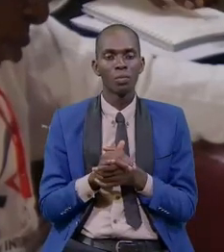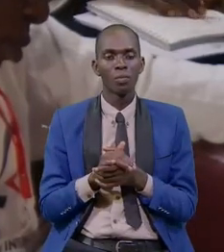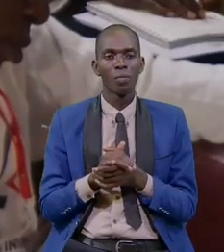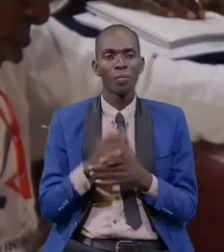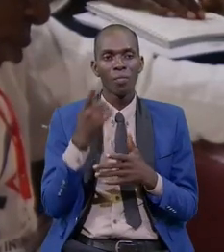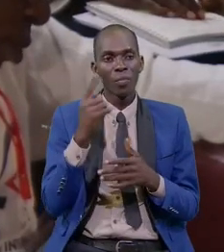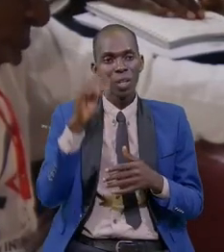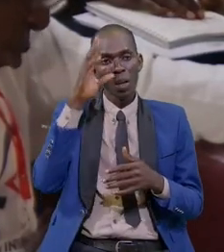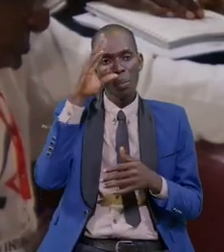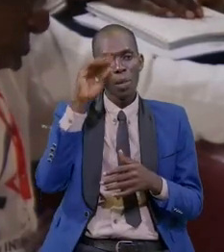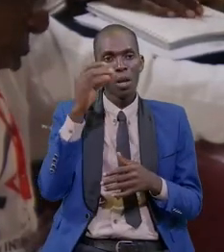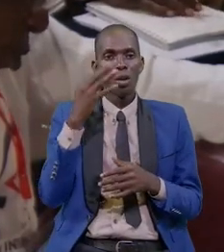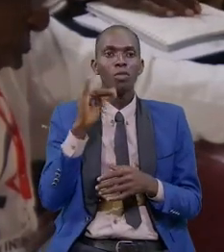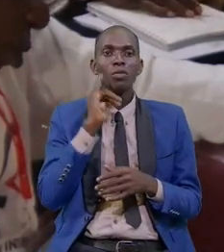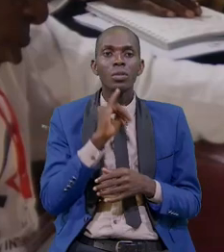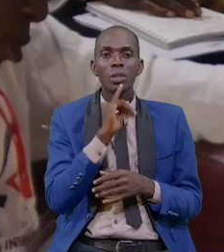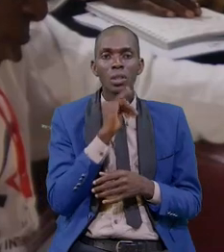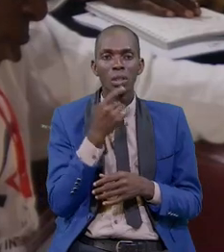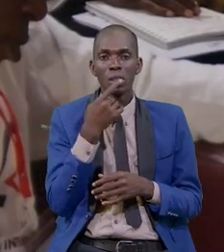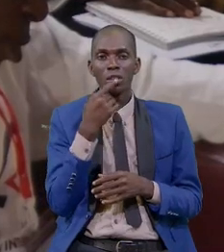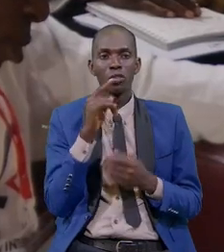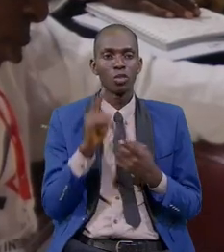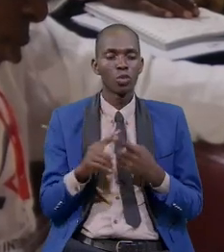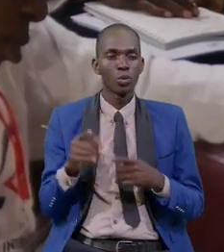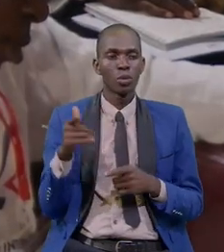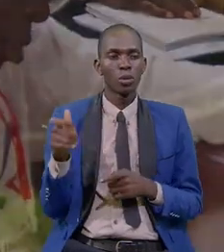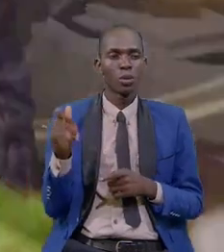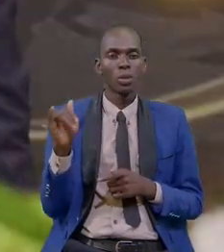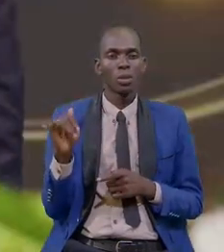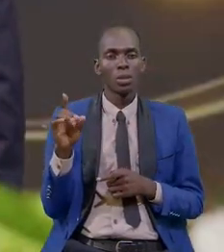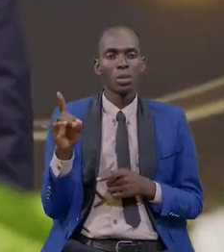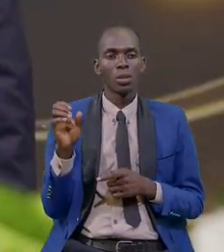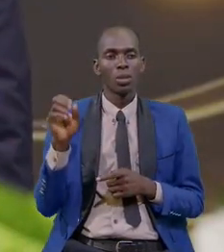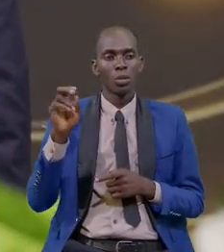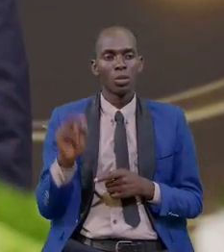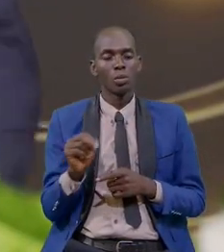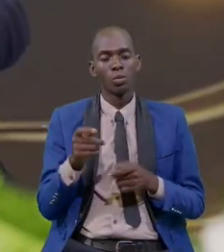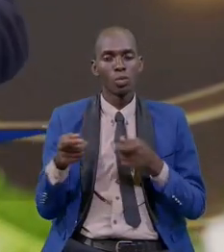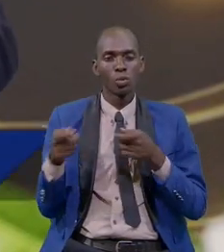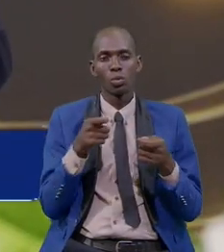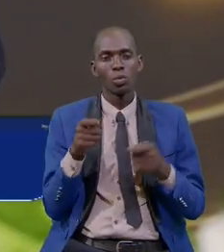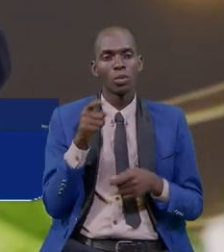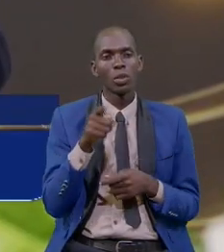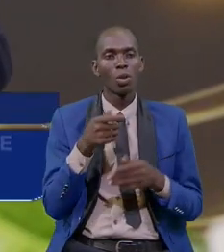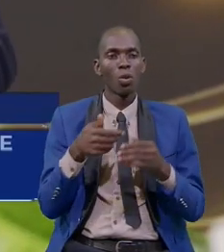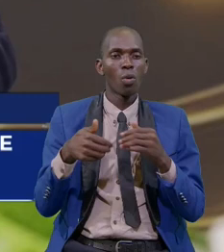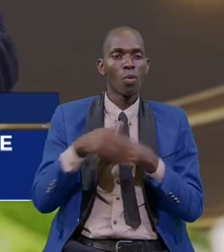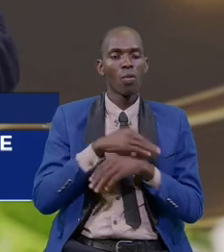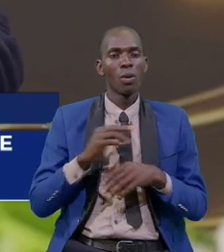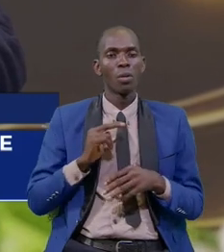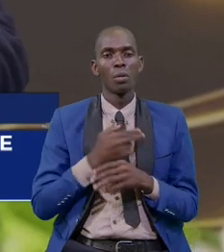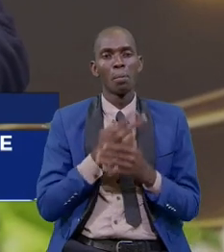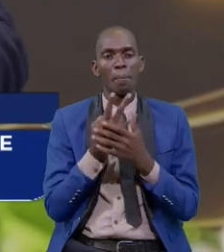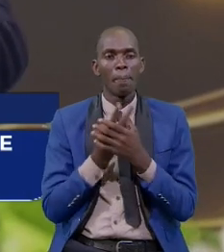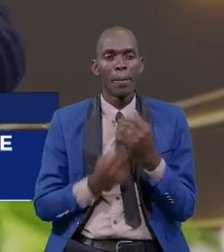Verset 22, les hommes d'Israël dirent à Gédéon, domine sur nous. Et toi,